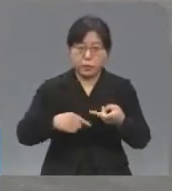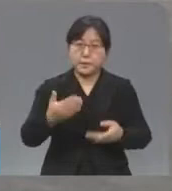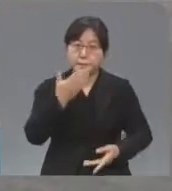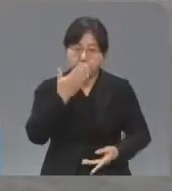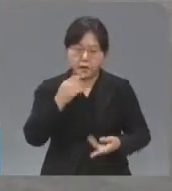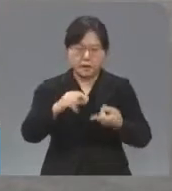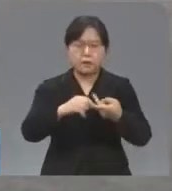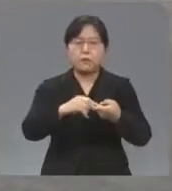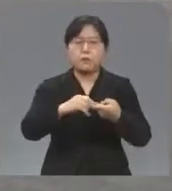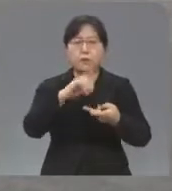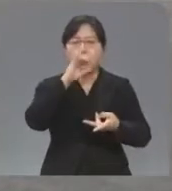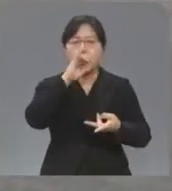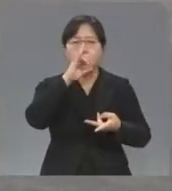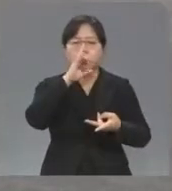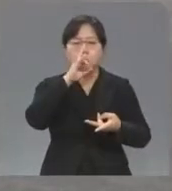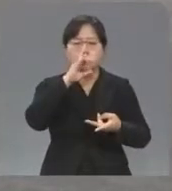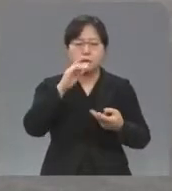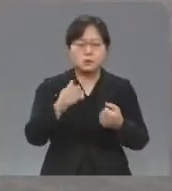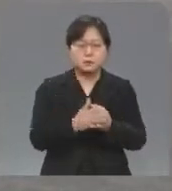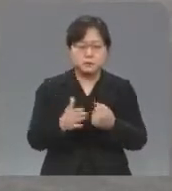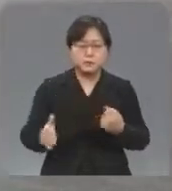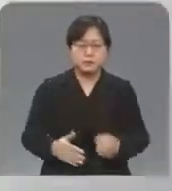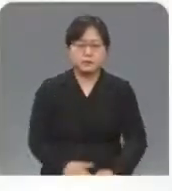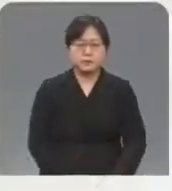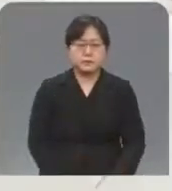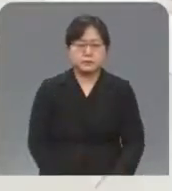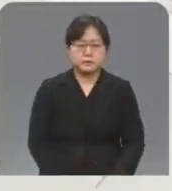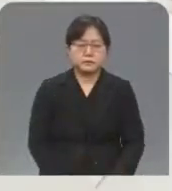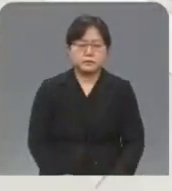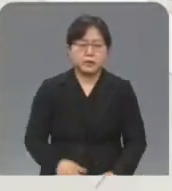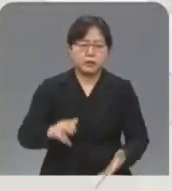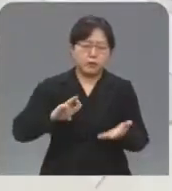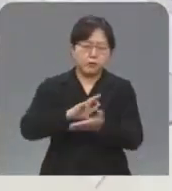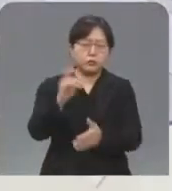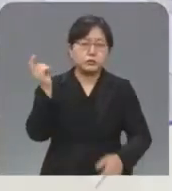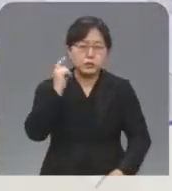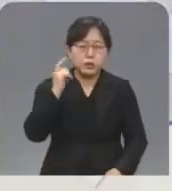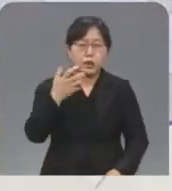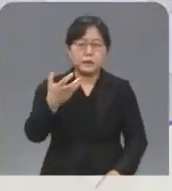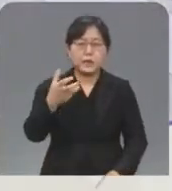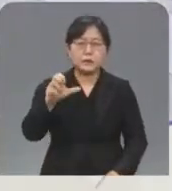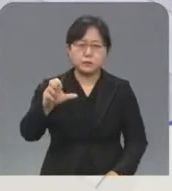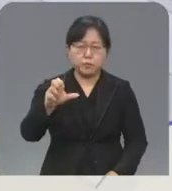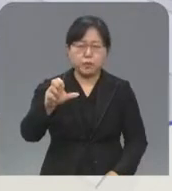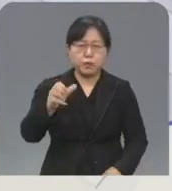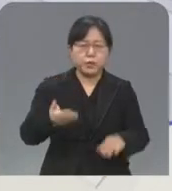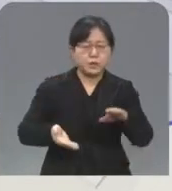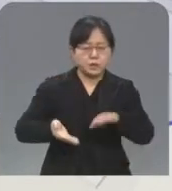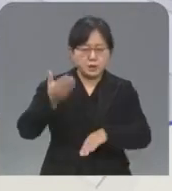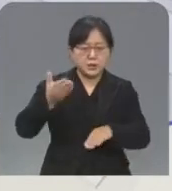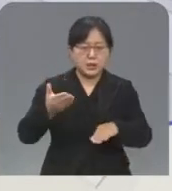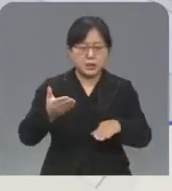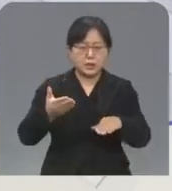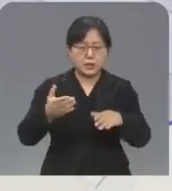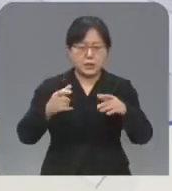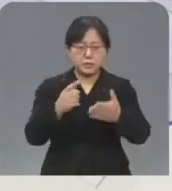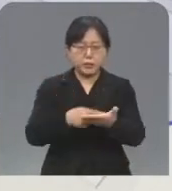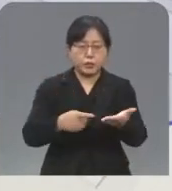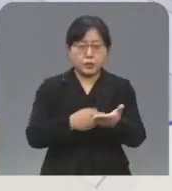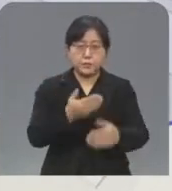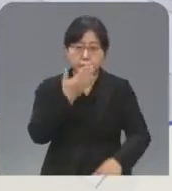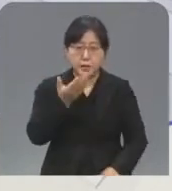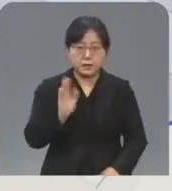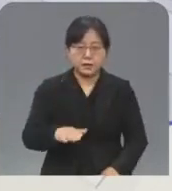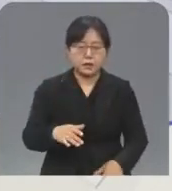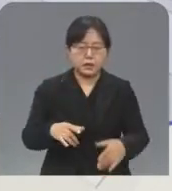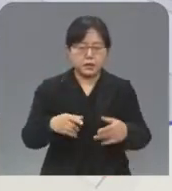반면 앞동은 보상받을 수 없습니다. 전투기 소음이 85웨클 이상인 지역이면 보상이 가능한데